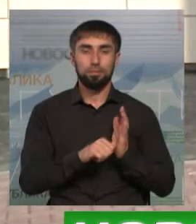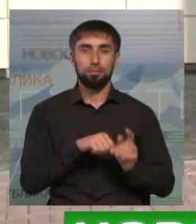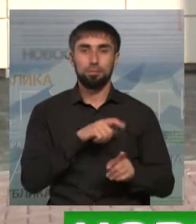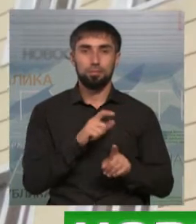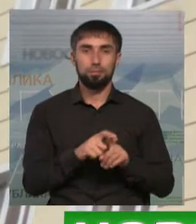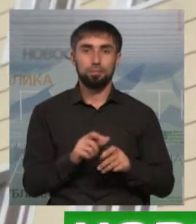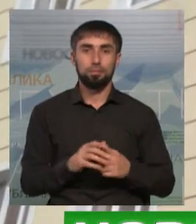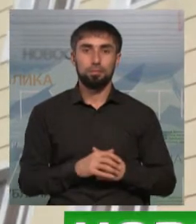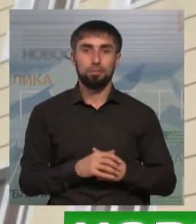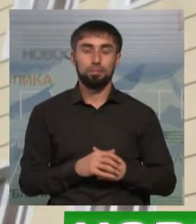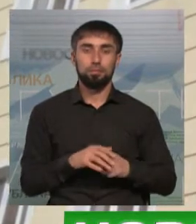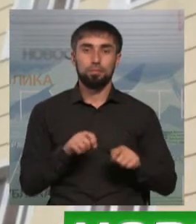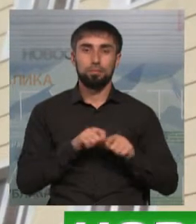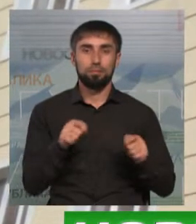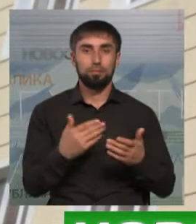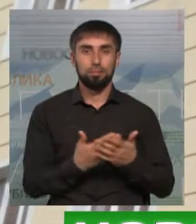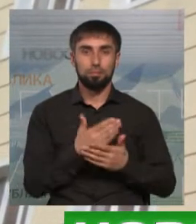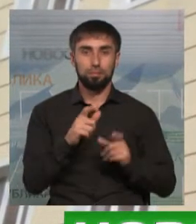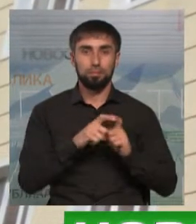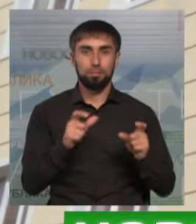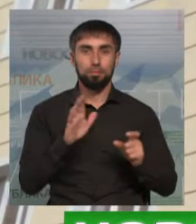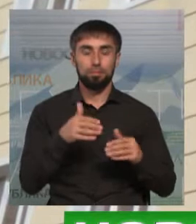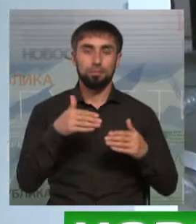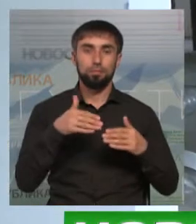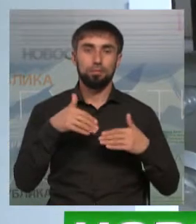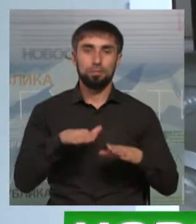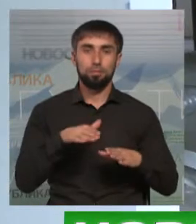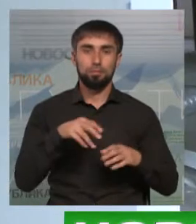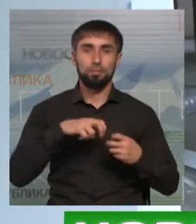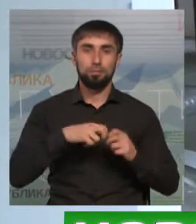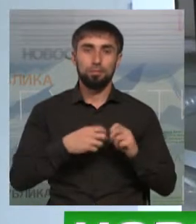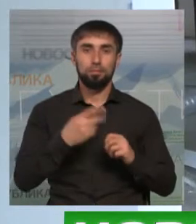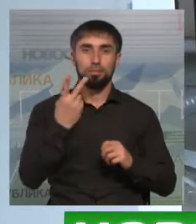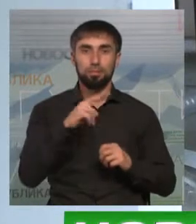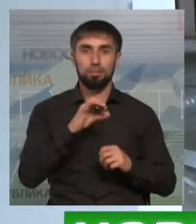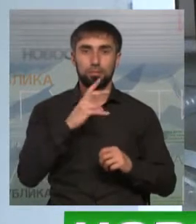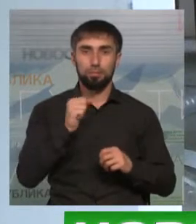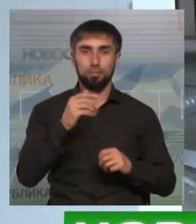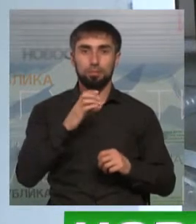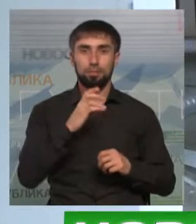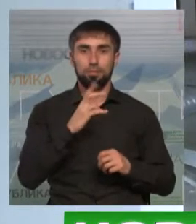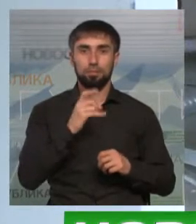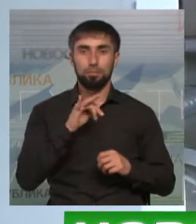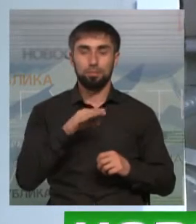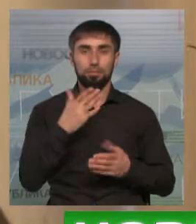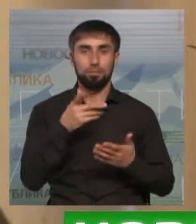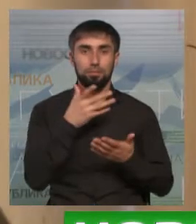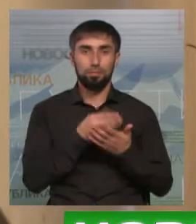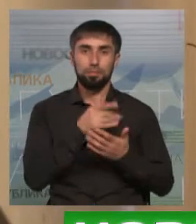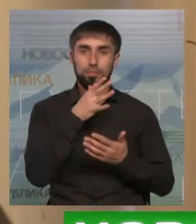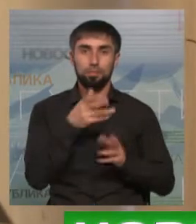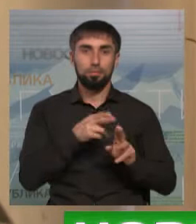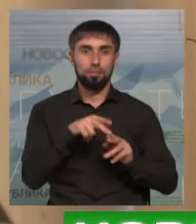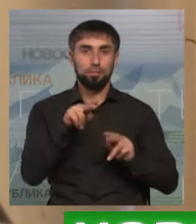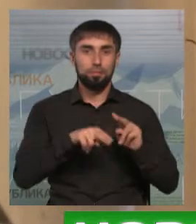благоустройства стоянет. Открытие новой школы позволит решить проблему двухсменного обучения в Насыркорте. Своевременный ввод социально значимых